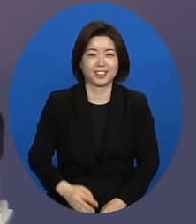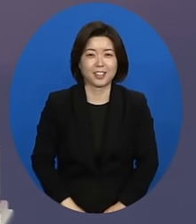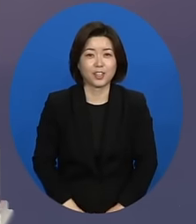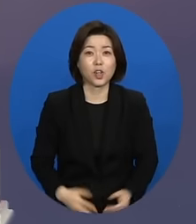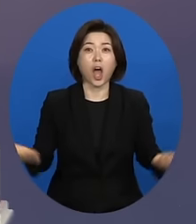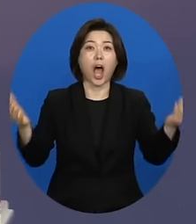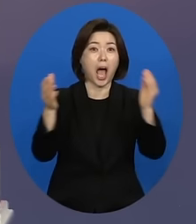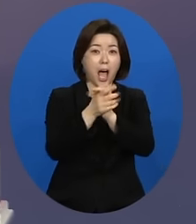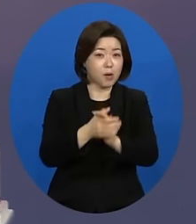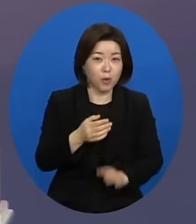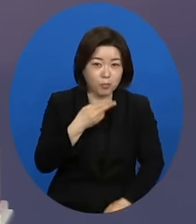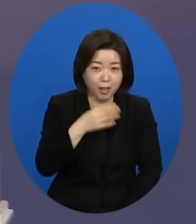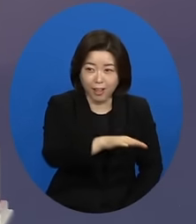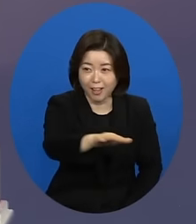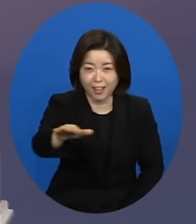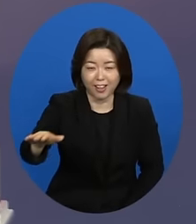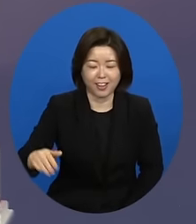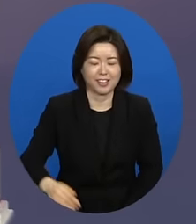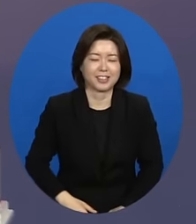아멘을 안 하네.